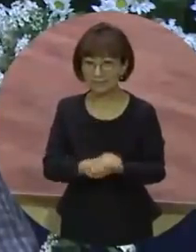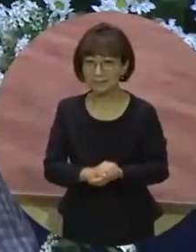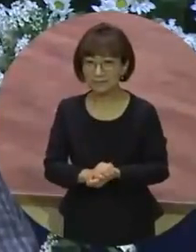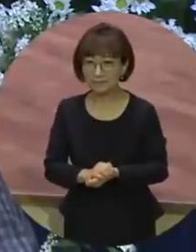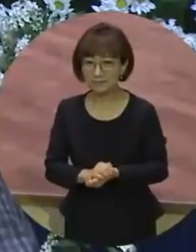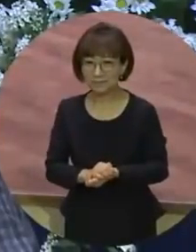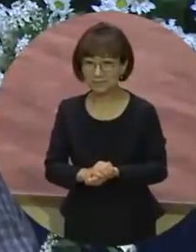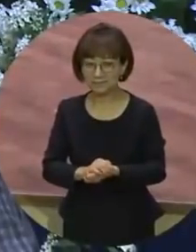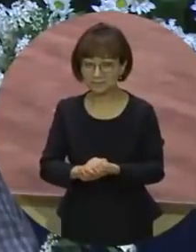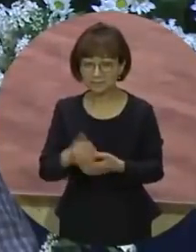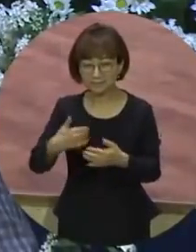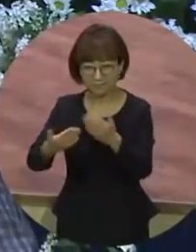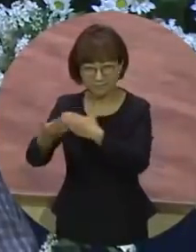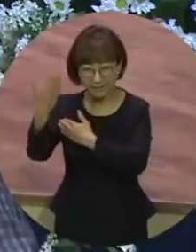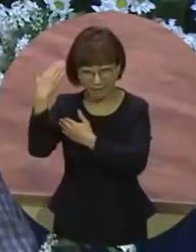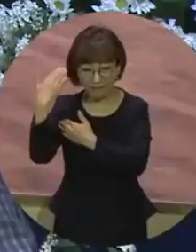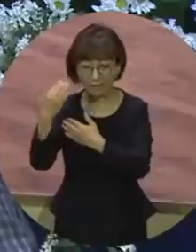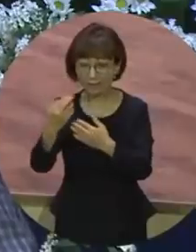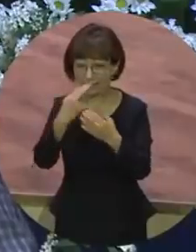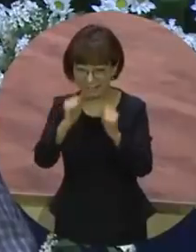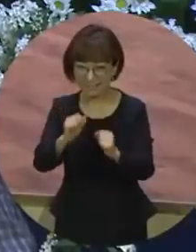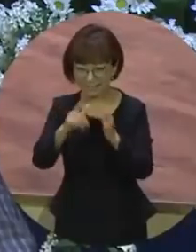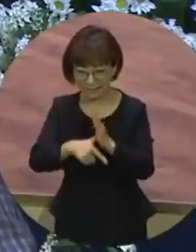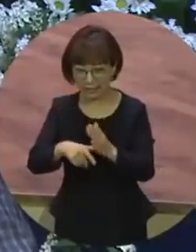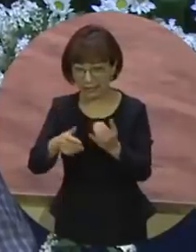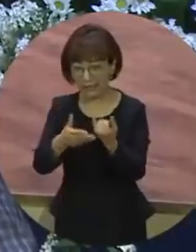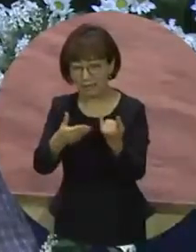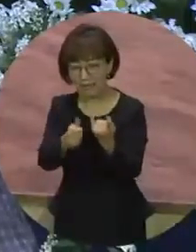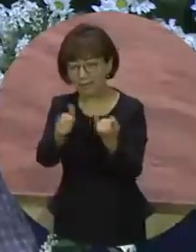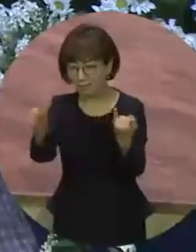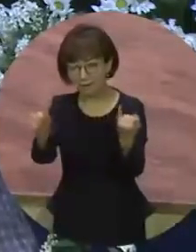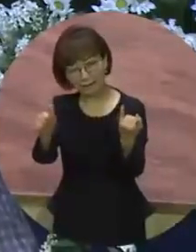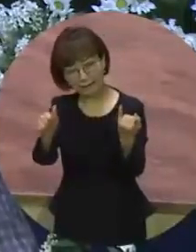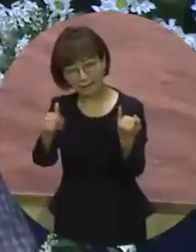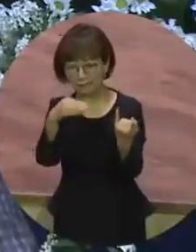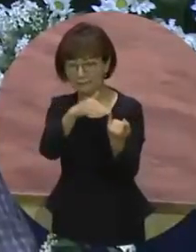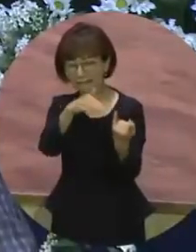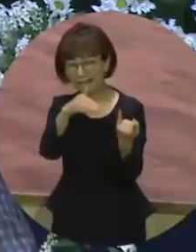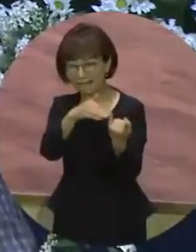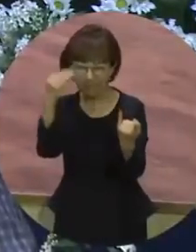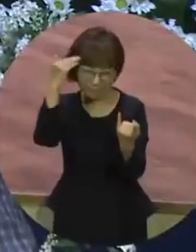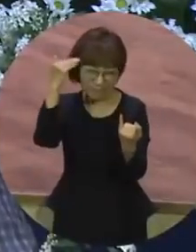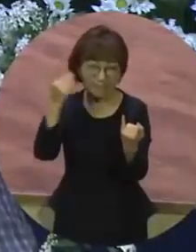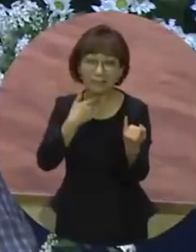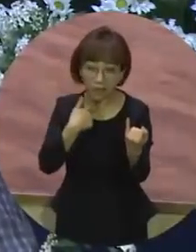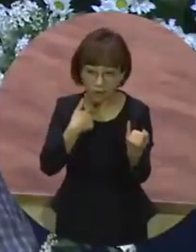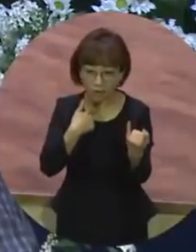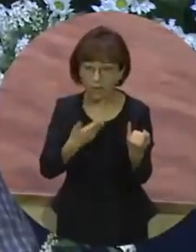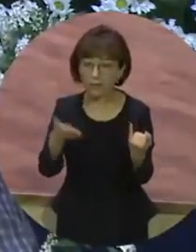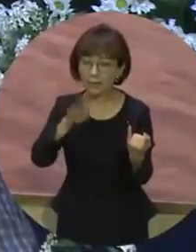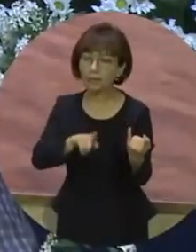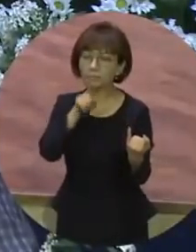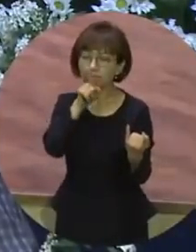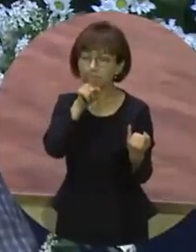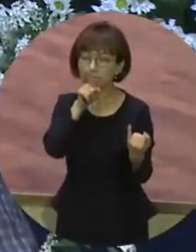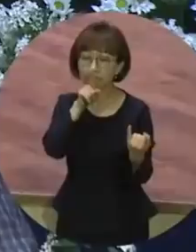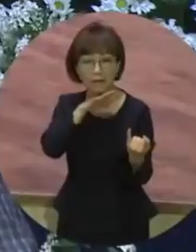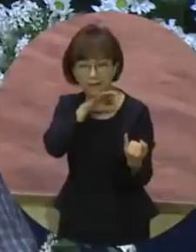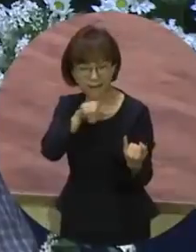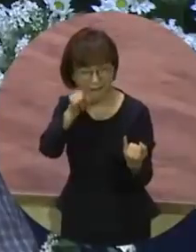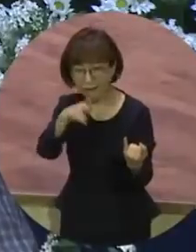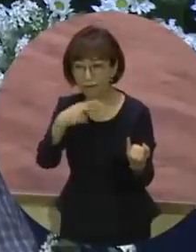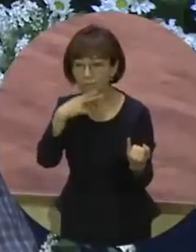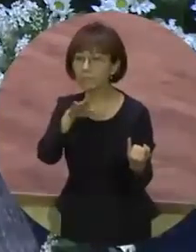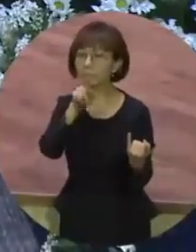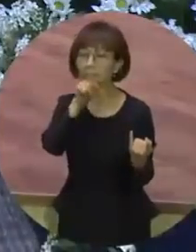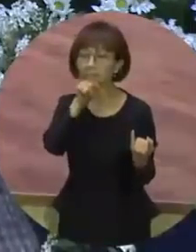새긴 거예요. 사실은 엄청 새겼습니다. 그런데 말 한마디 하지 않고 심지어 팔려갈 때도 말 한마디 하지 않고 남편의